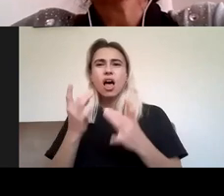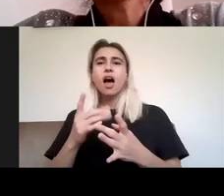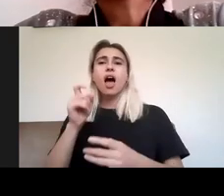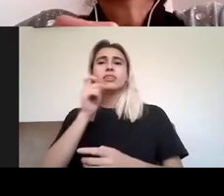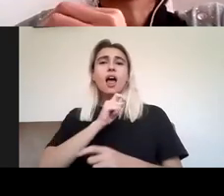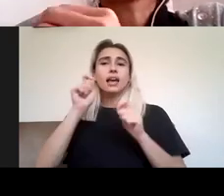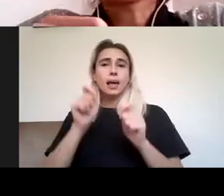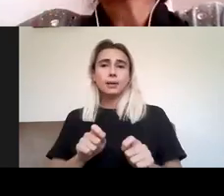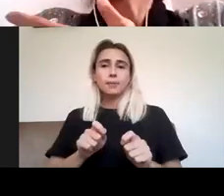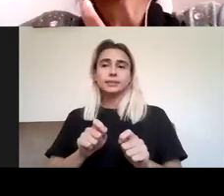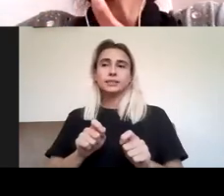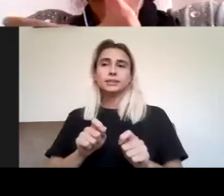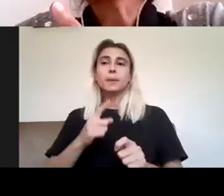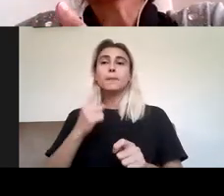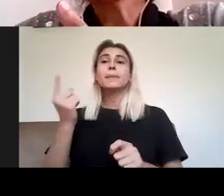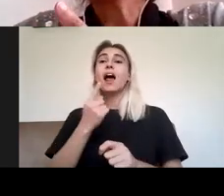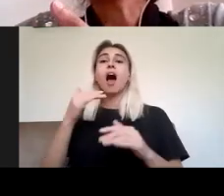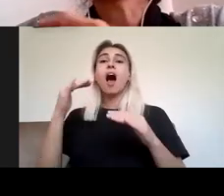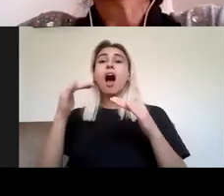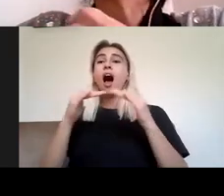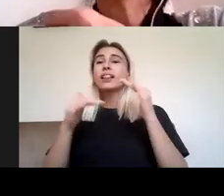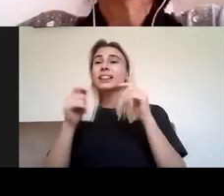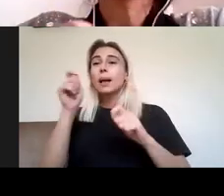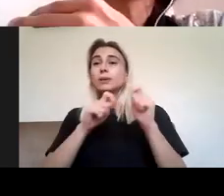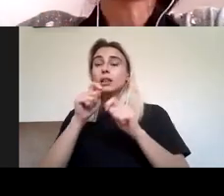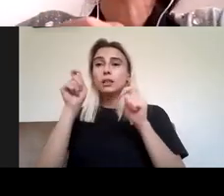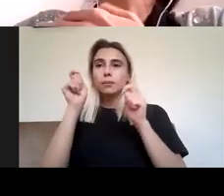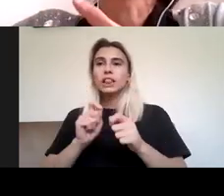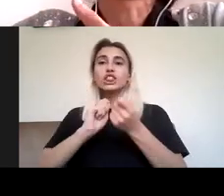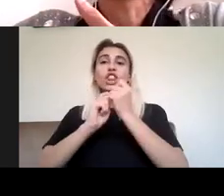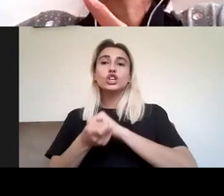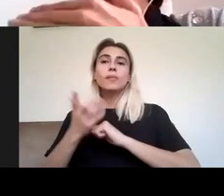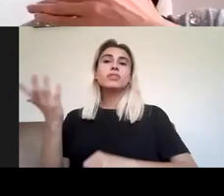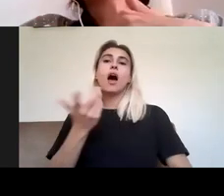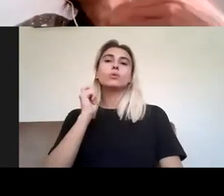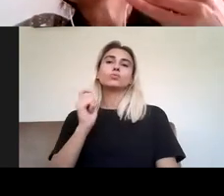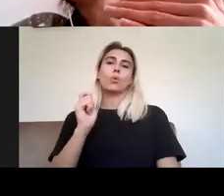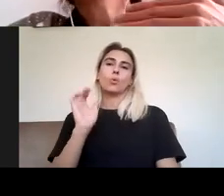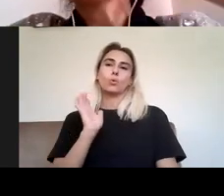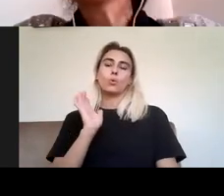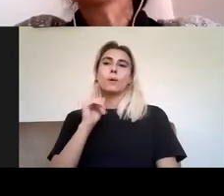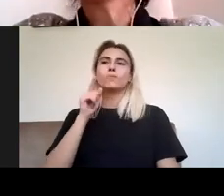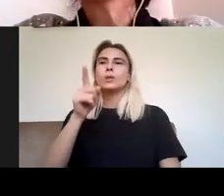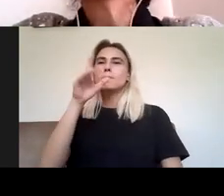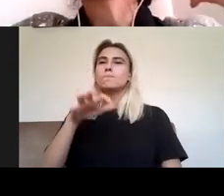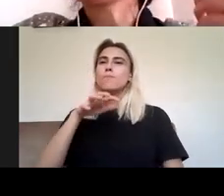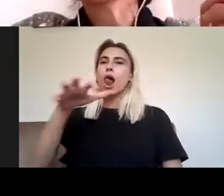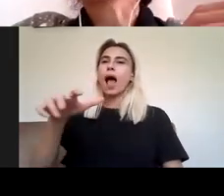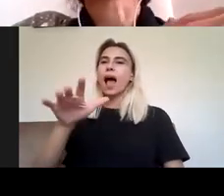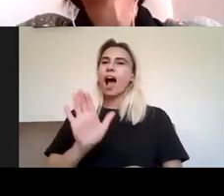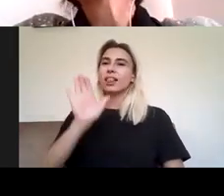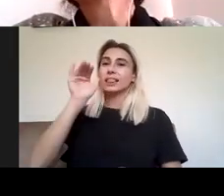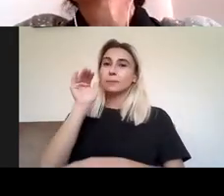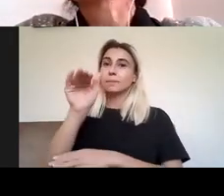yapılması ve bir kere altyapıyı yaptıktan sonra da onu değiştirmek çok daha zorlu. Yani siz bir bölgede kaldırımı inşa